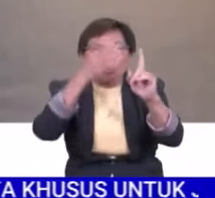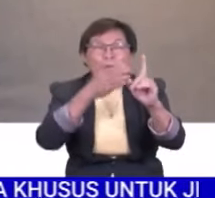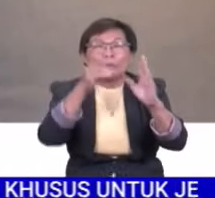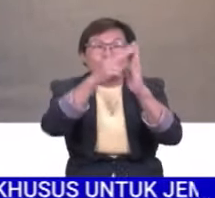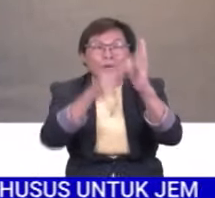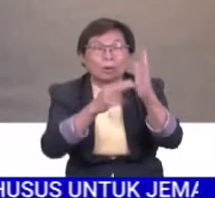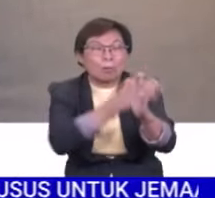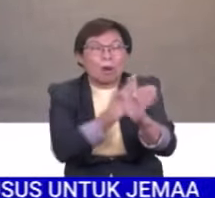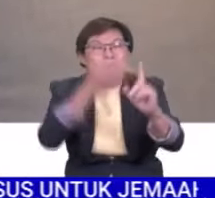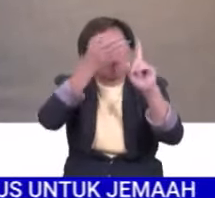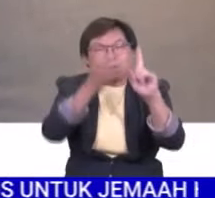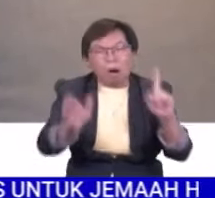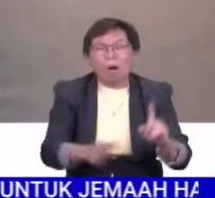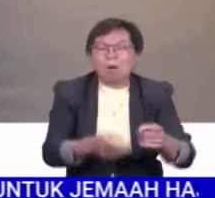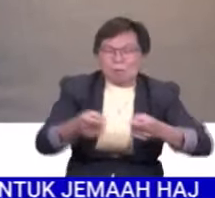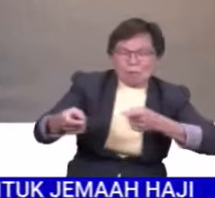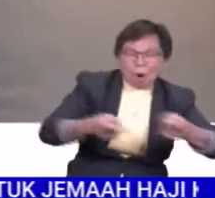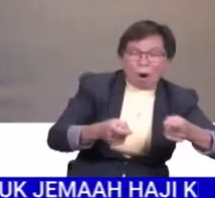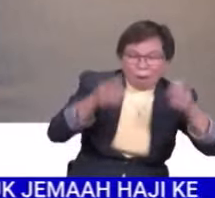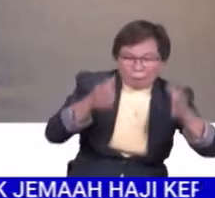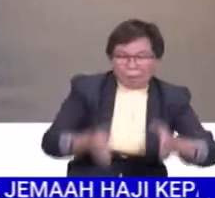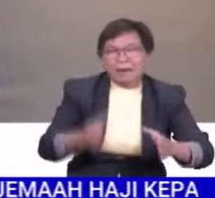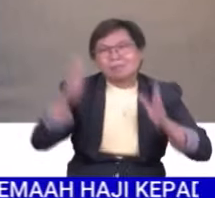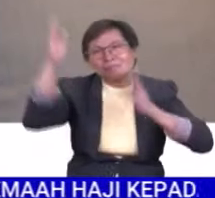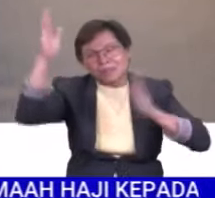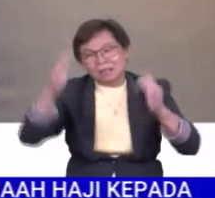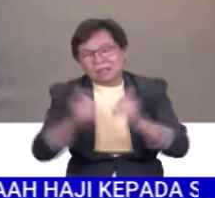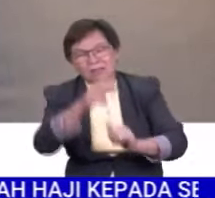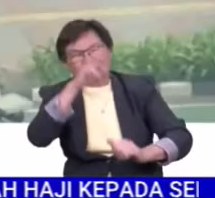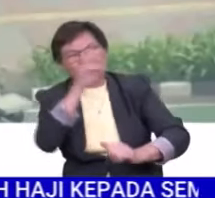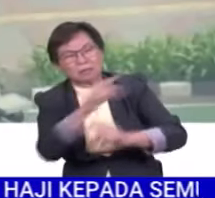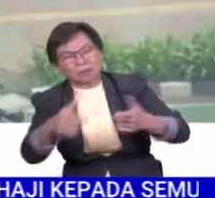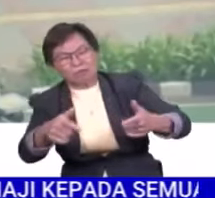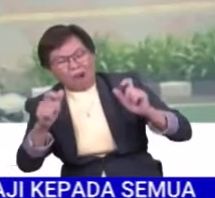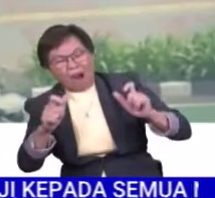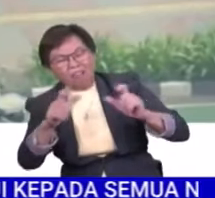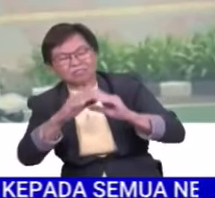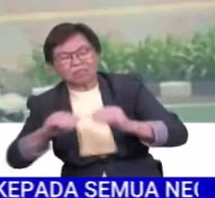Malaysia dengan tegas dan juga dengan pantas.